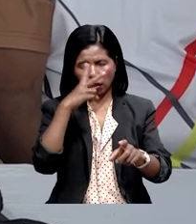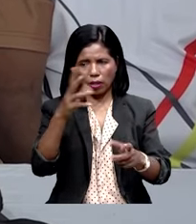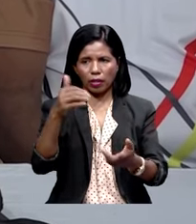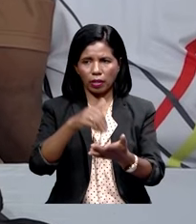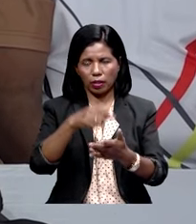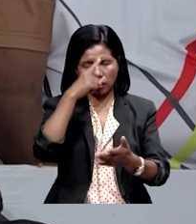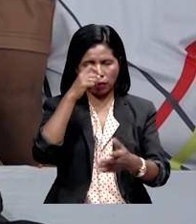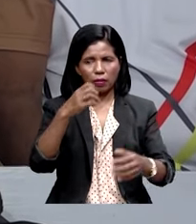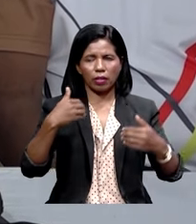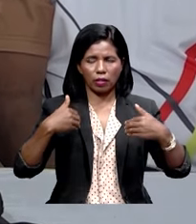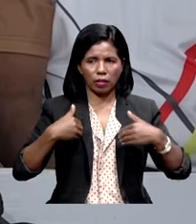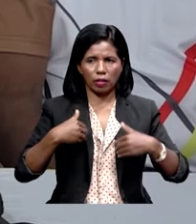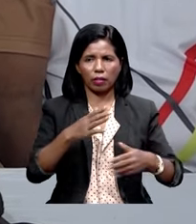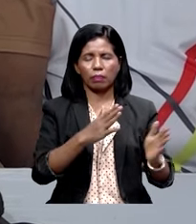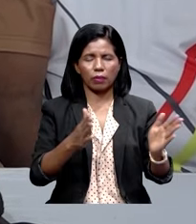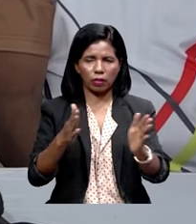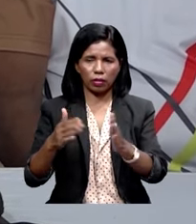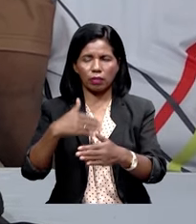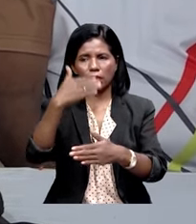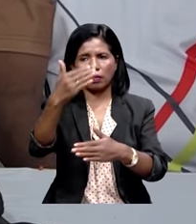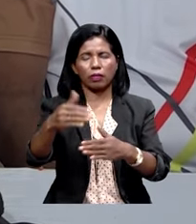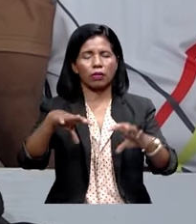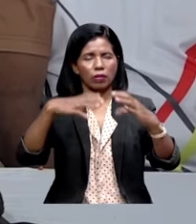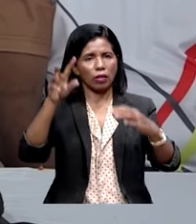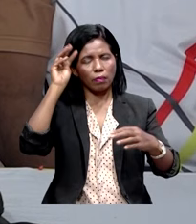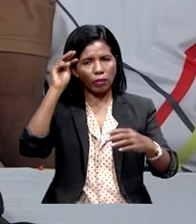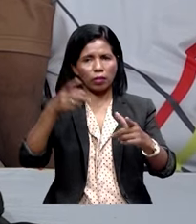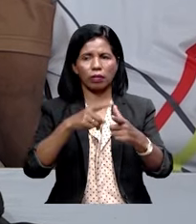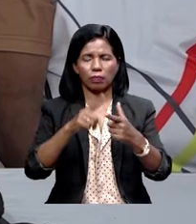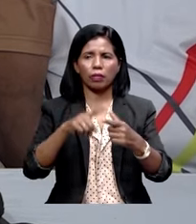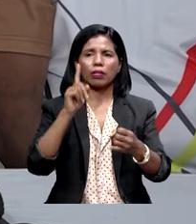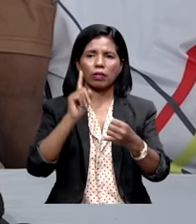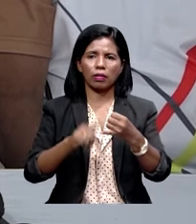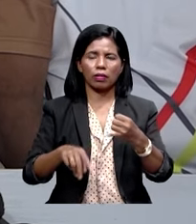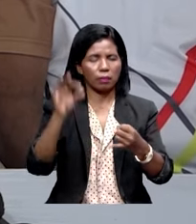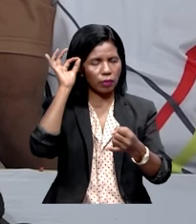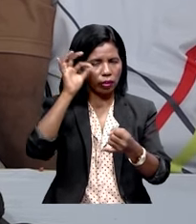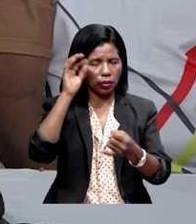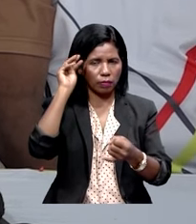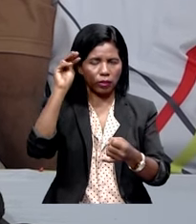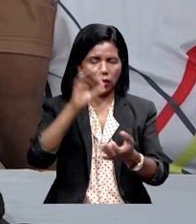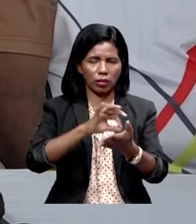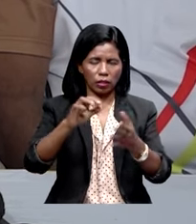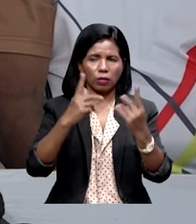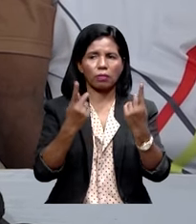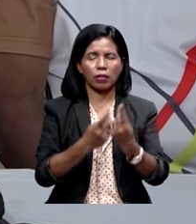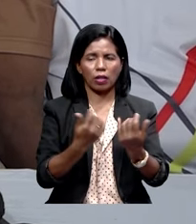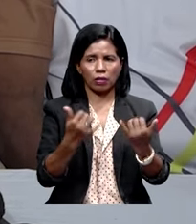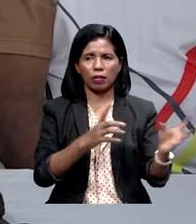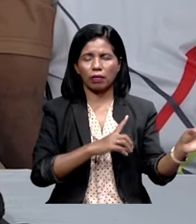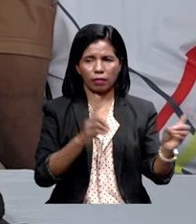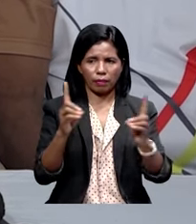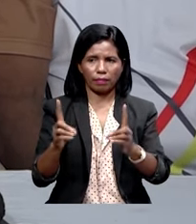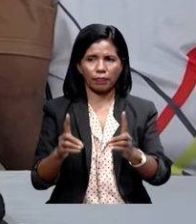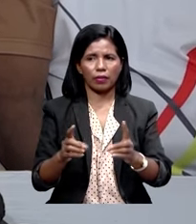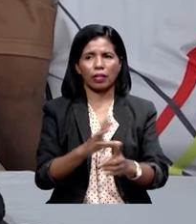rubir tengge hemen dan proses batu ya konsil ministru lepas ikus mai sur ministru asina no ho kompanya agora ti implement hau ni la